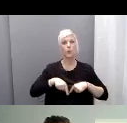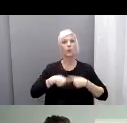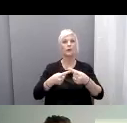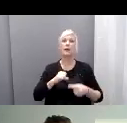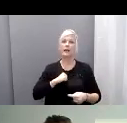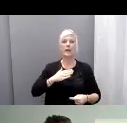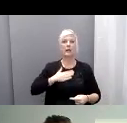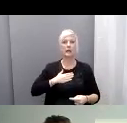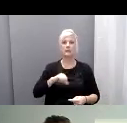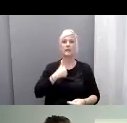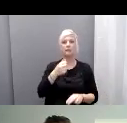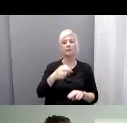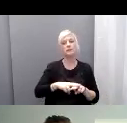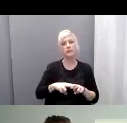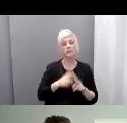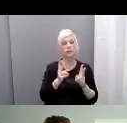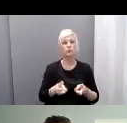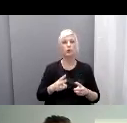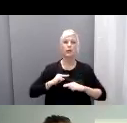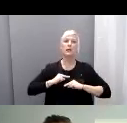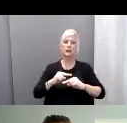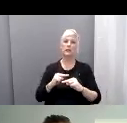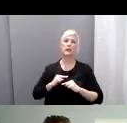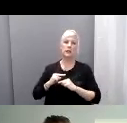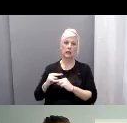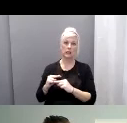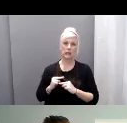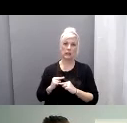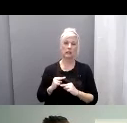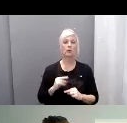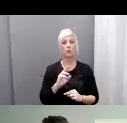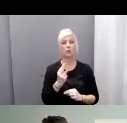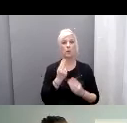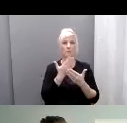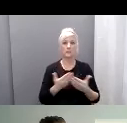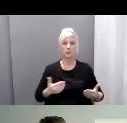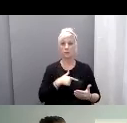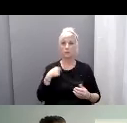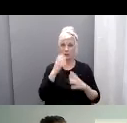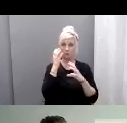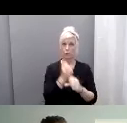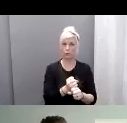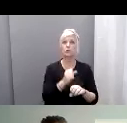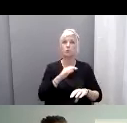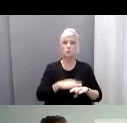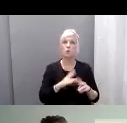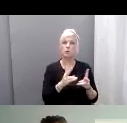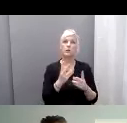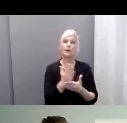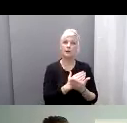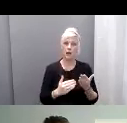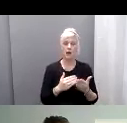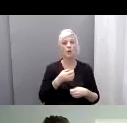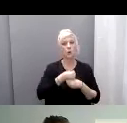självkänsla. Så i vår presentation så kommer vi fokusera på de här frågorna utifrån funktionsnedsättning och kroniska